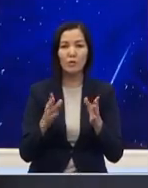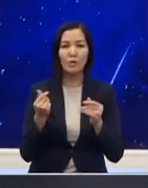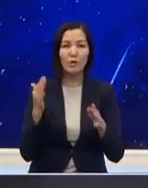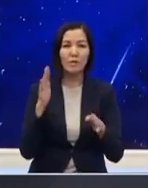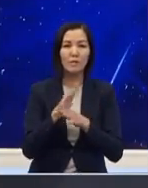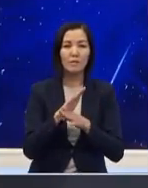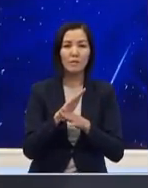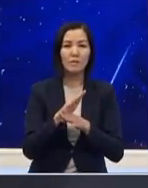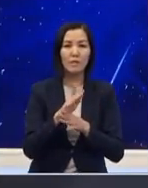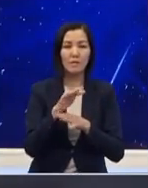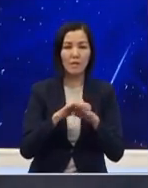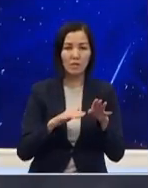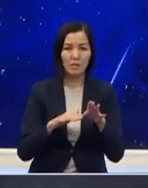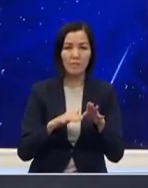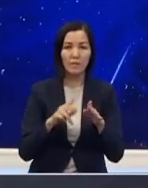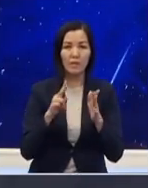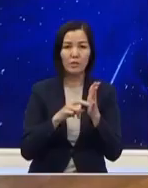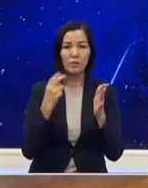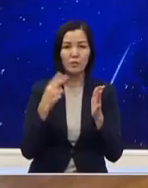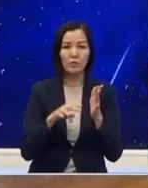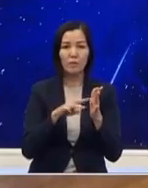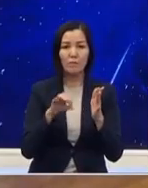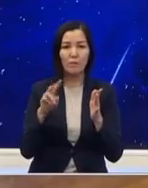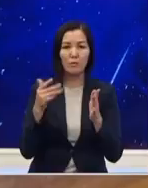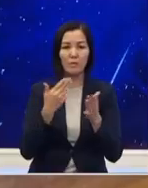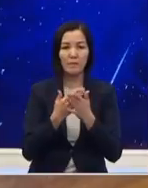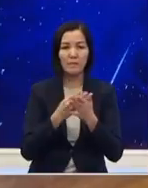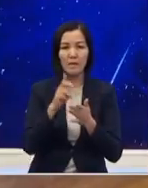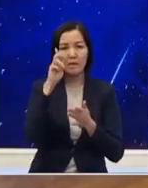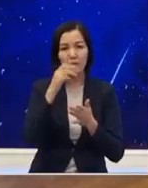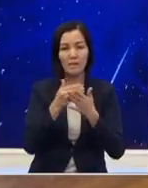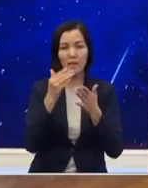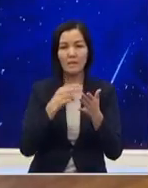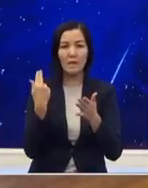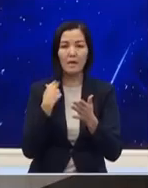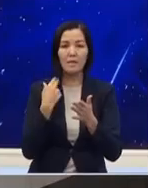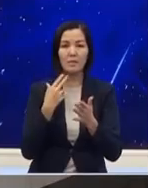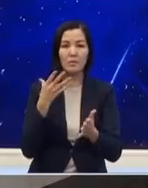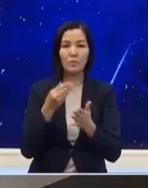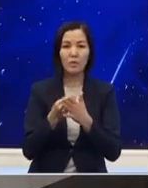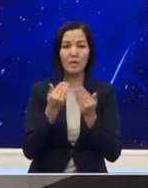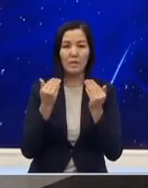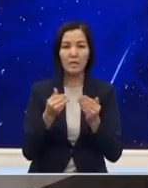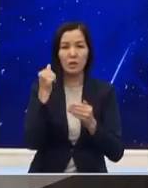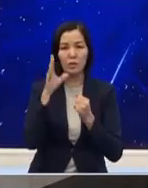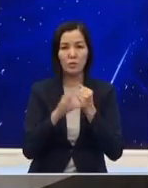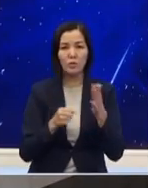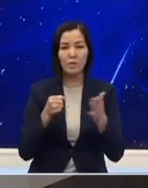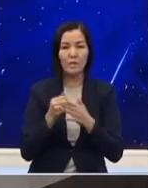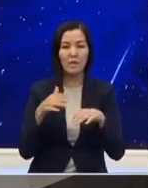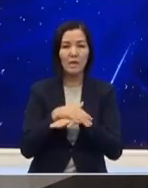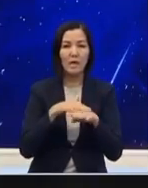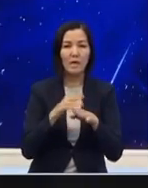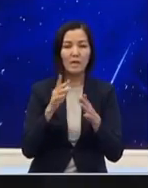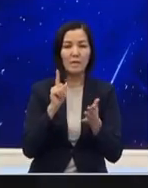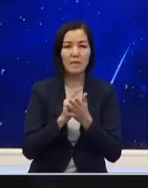мың үстеме қаржысы кешіріліпті. Олар 720 миллион шамасында мемлекет алдында қарызын өтеген. Енді жыл соңына дейін